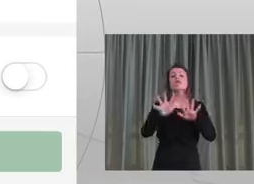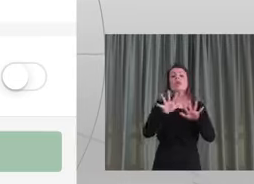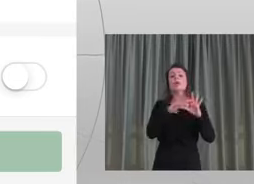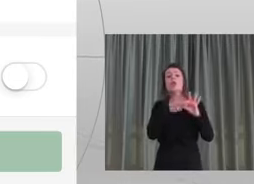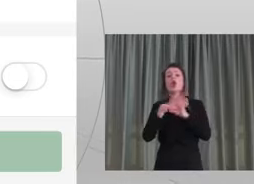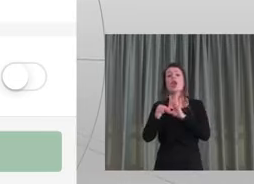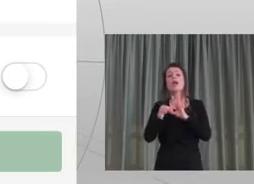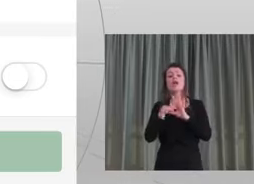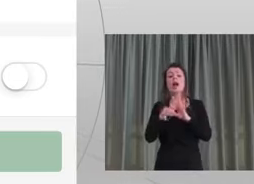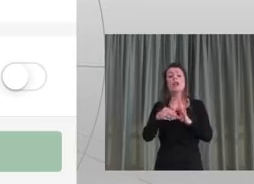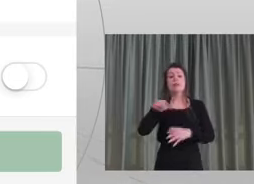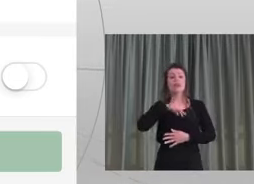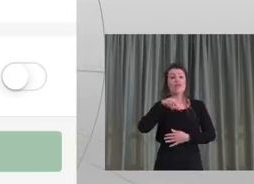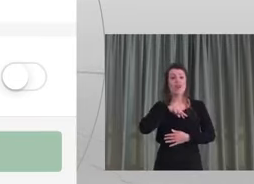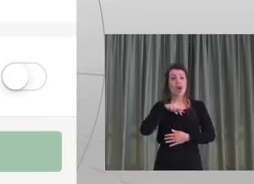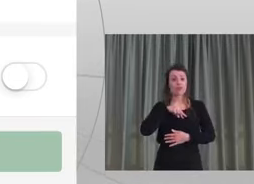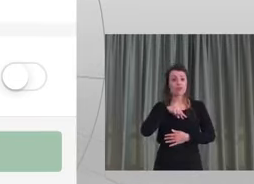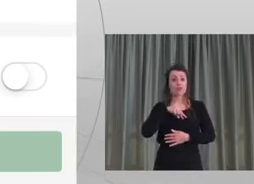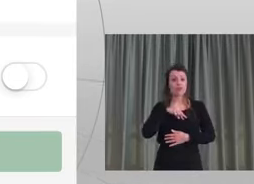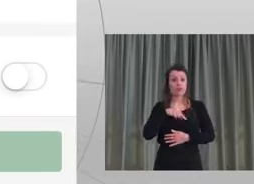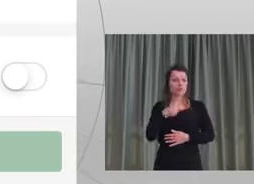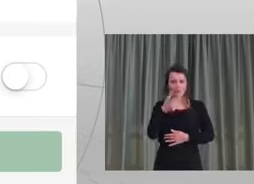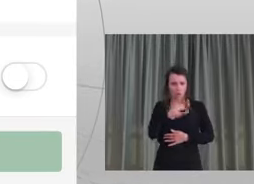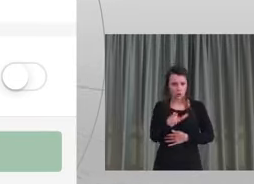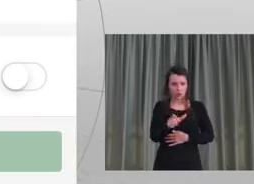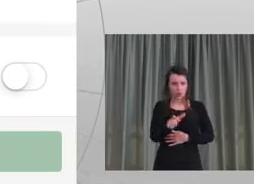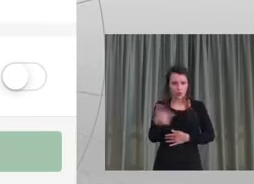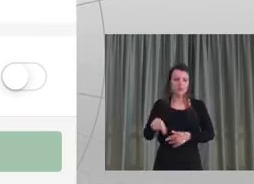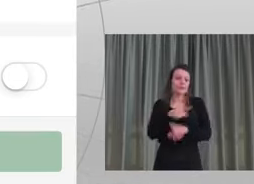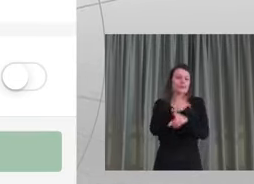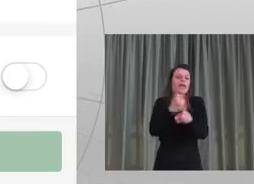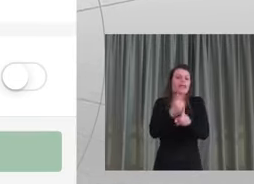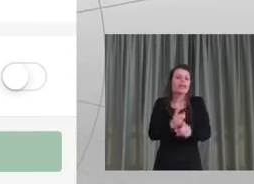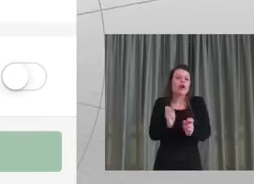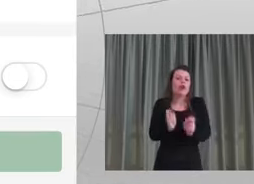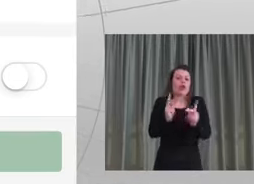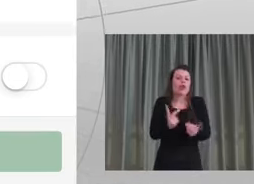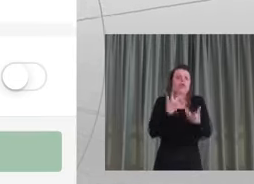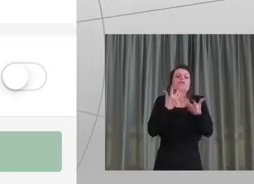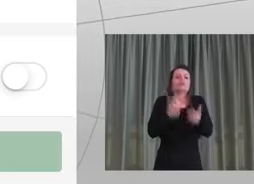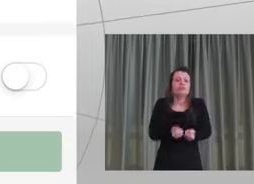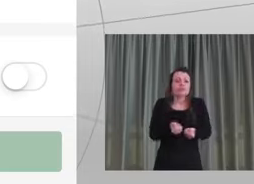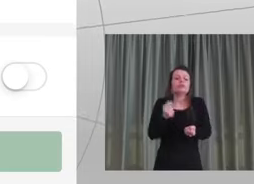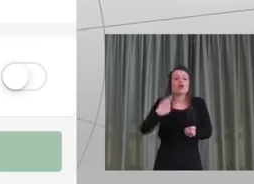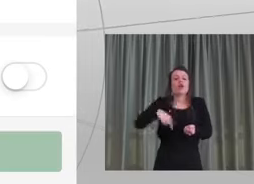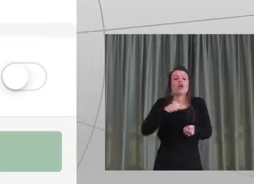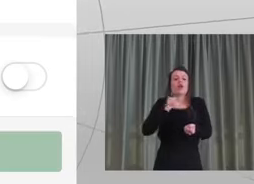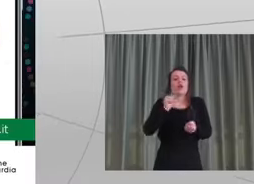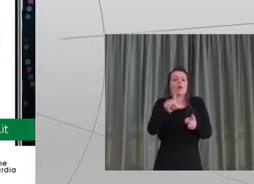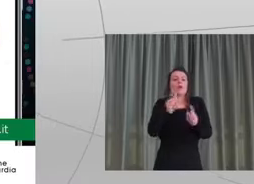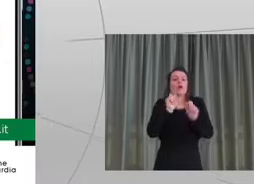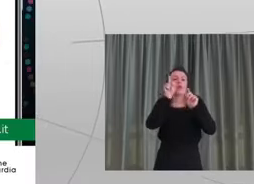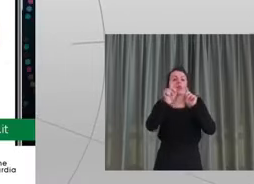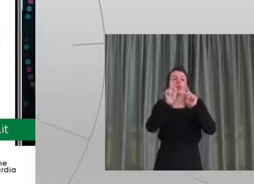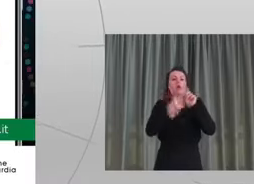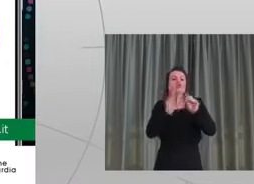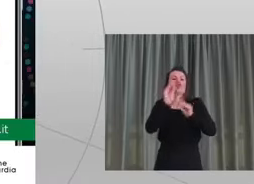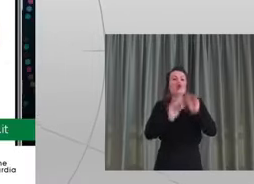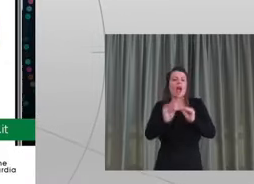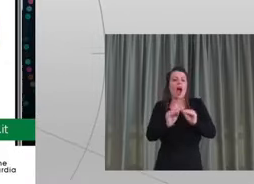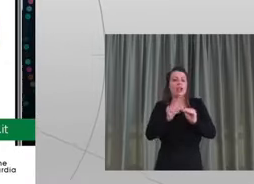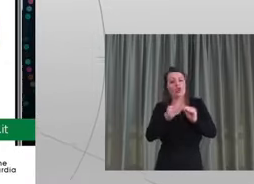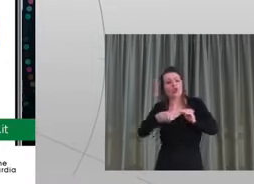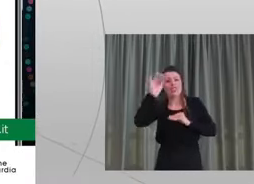perché è perché voi dovete darci lo ok al fatto che possiate inviare questi o questionario sebbene sia